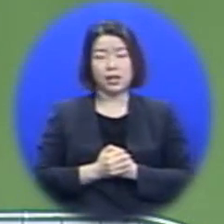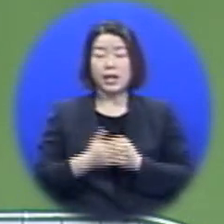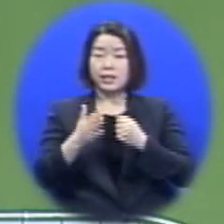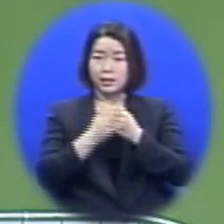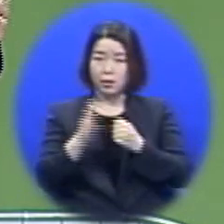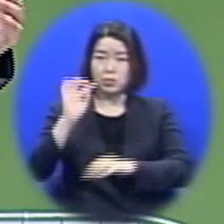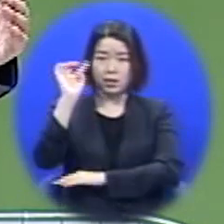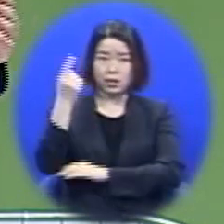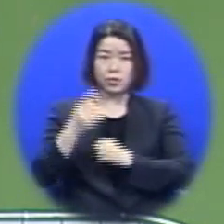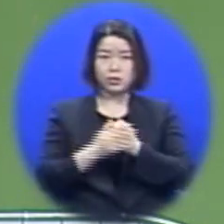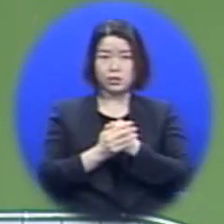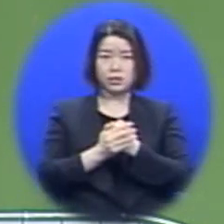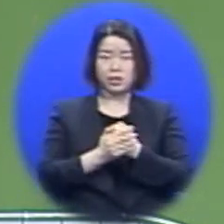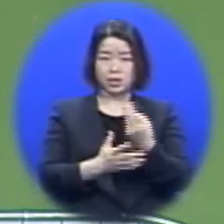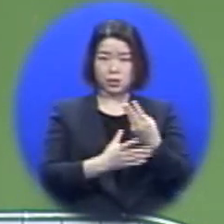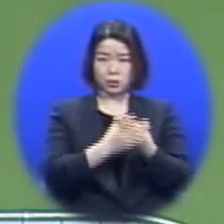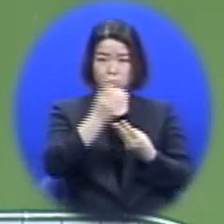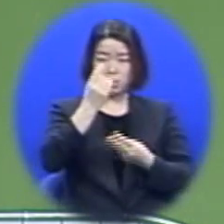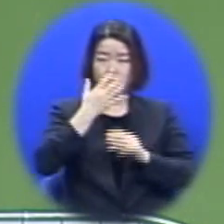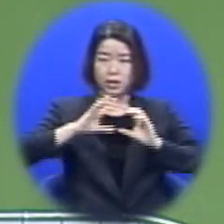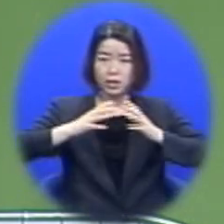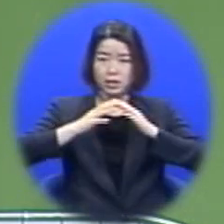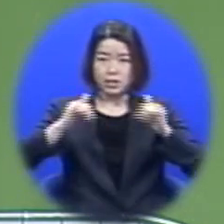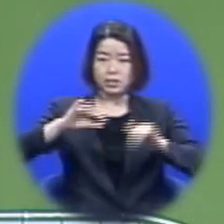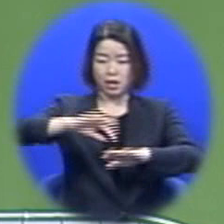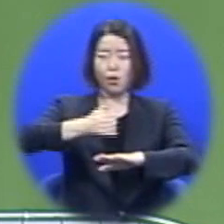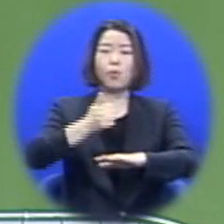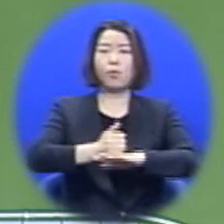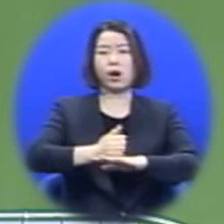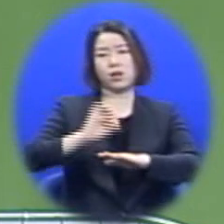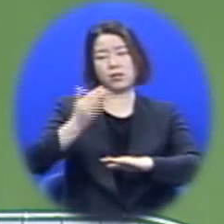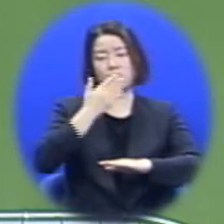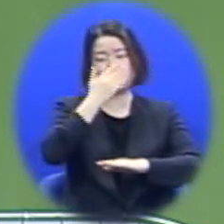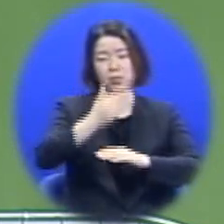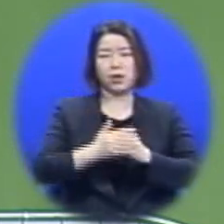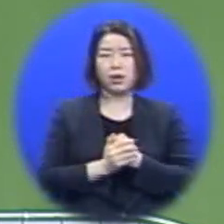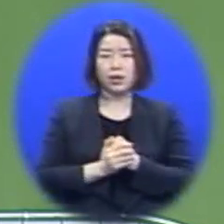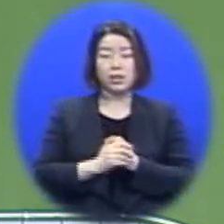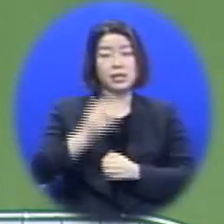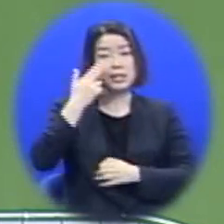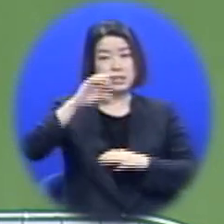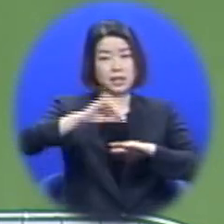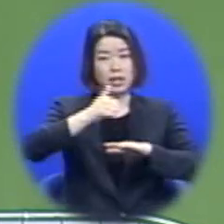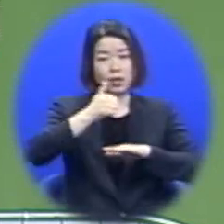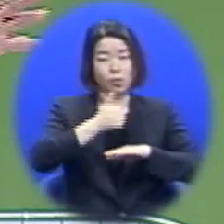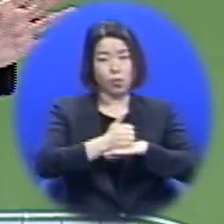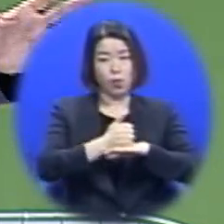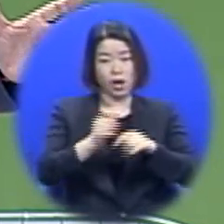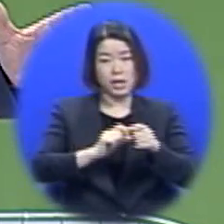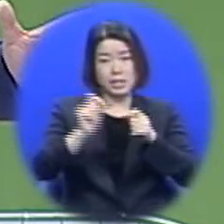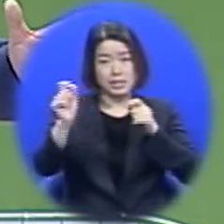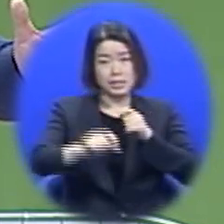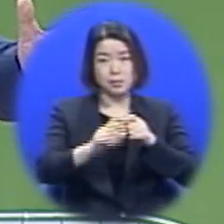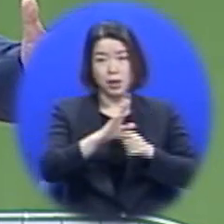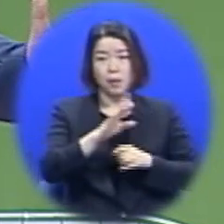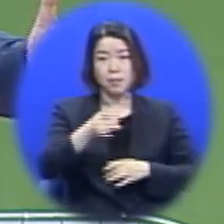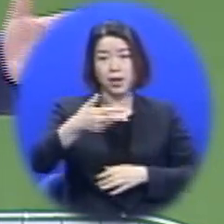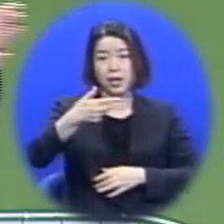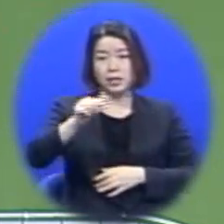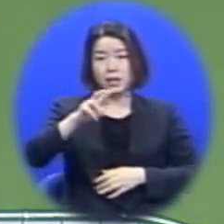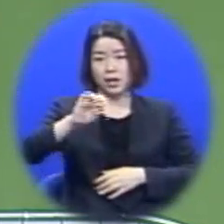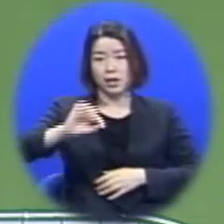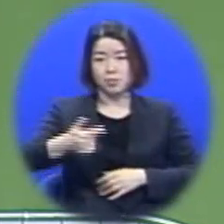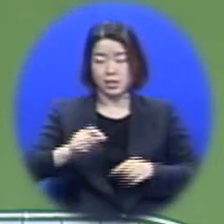그래서 다윗이 통일 이스라엘의 왕이 될 수 있었어요. 이 사울 왕의 지파였던 베냐민 지파 사람들까지